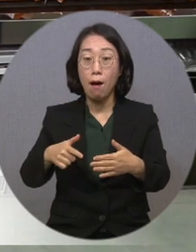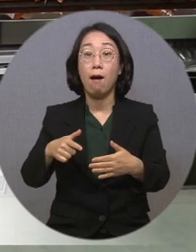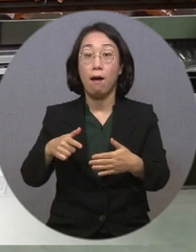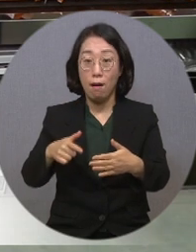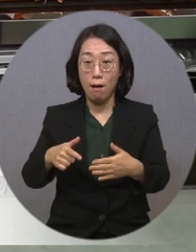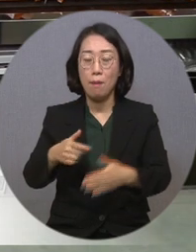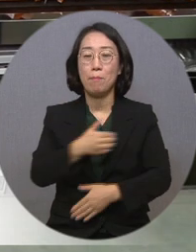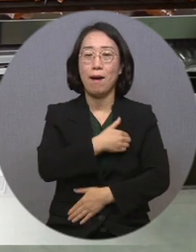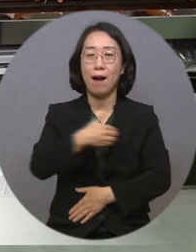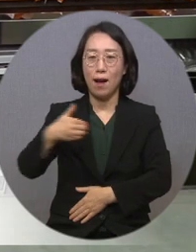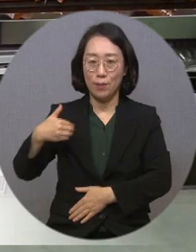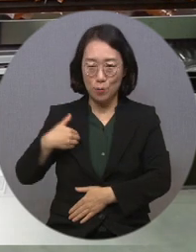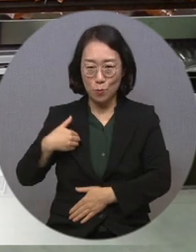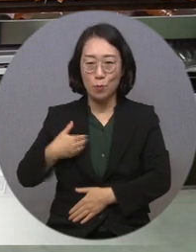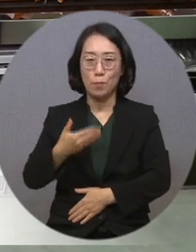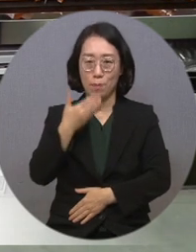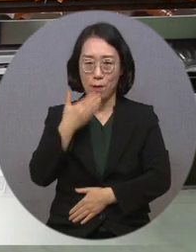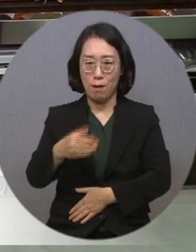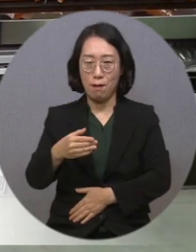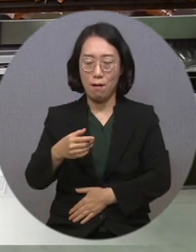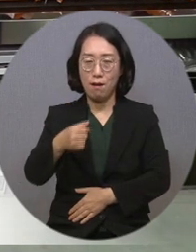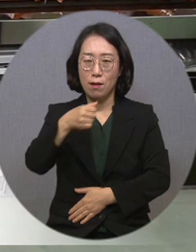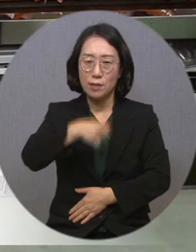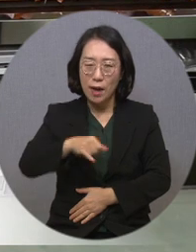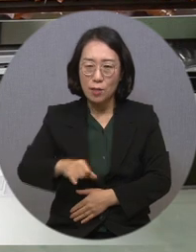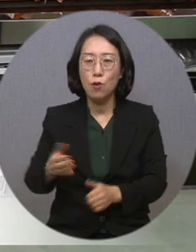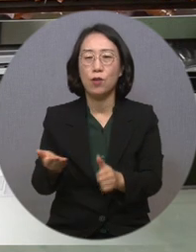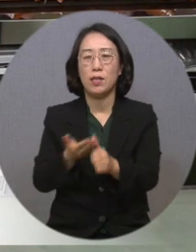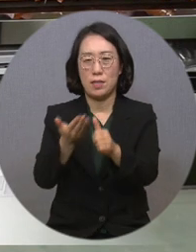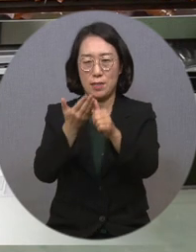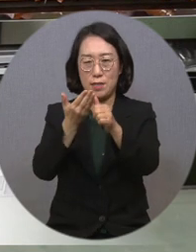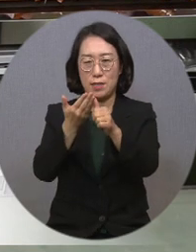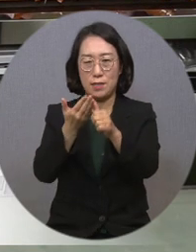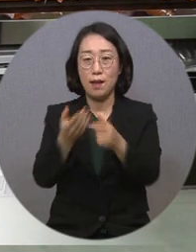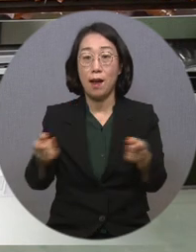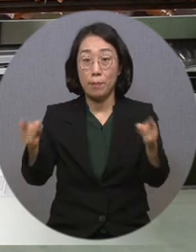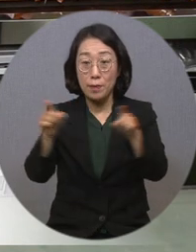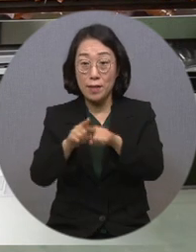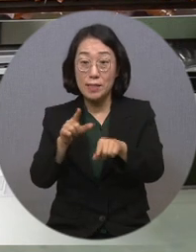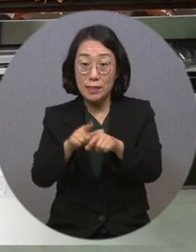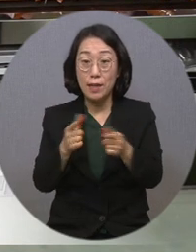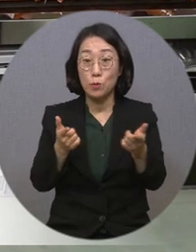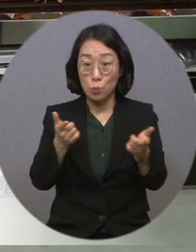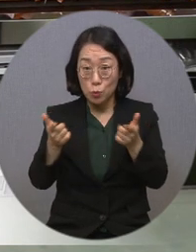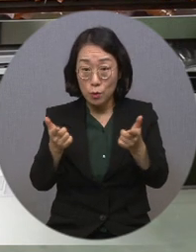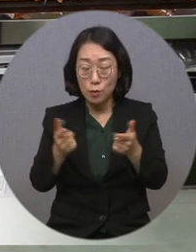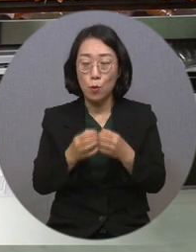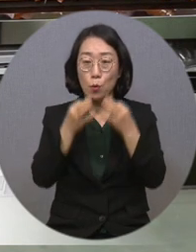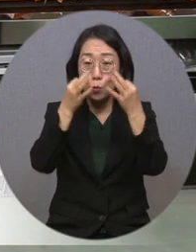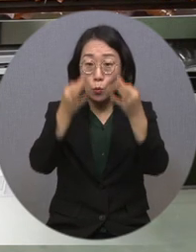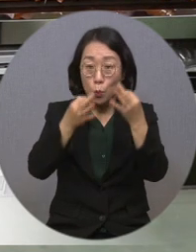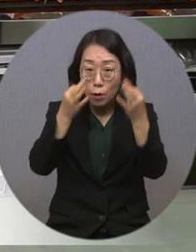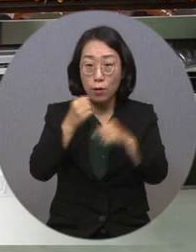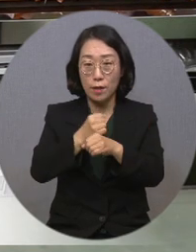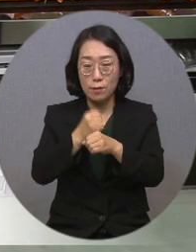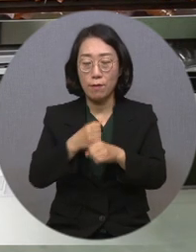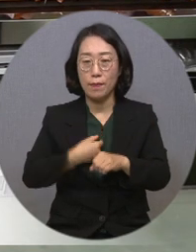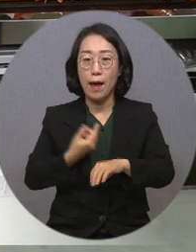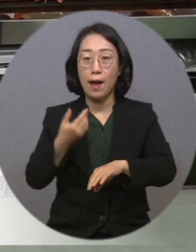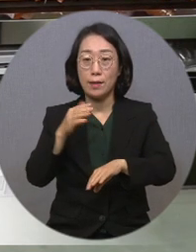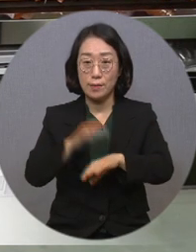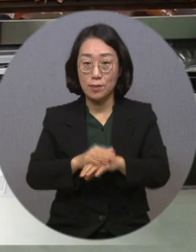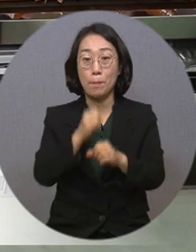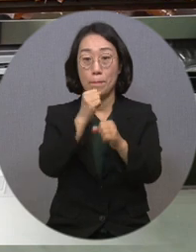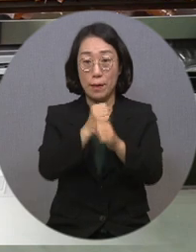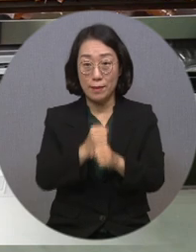공예를 하면서 채워졌거든요. 육아도 병행하고 있지만은 틈틈이 그 열심히 노력을 하면서 제 작품을